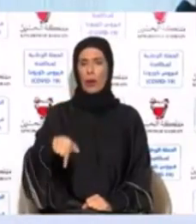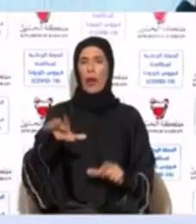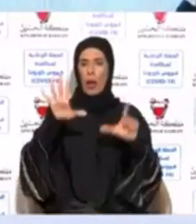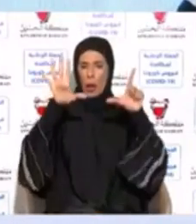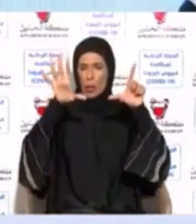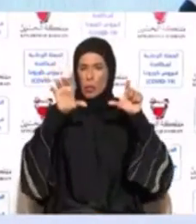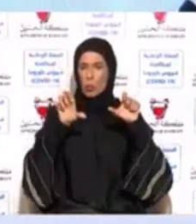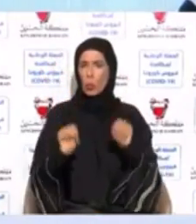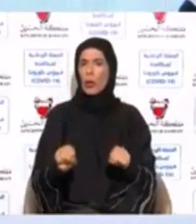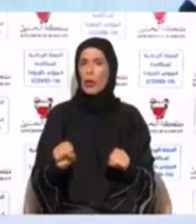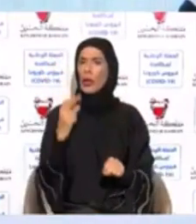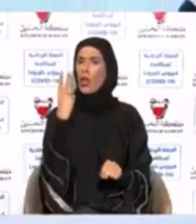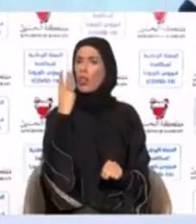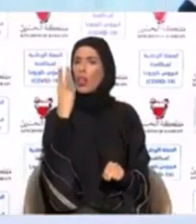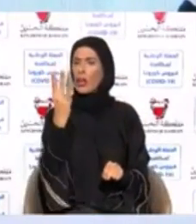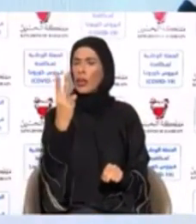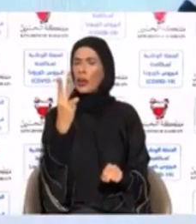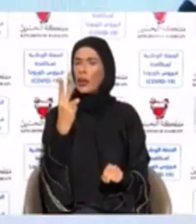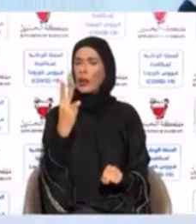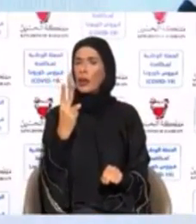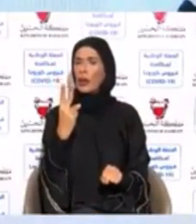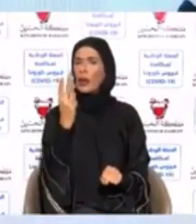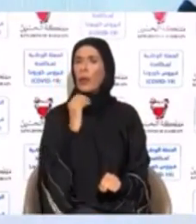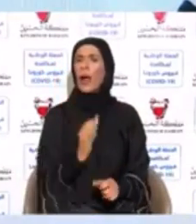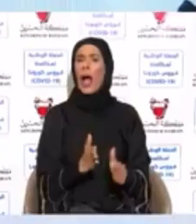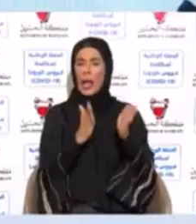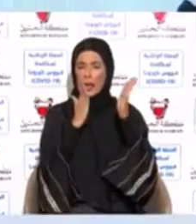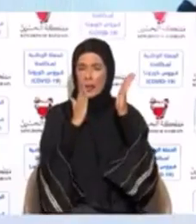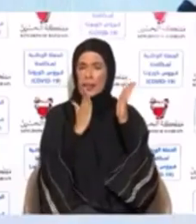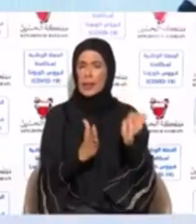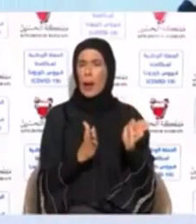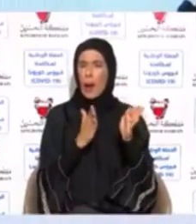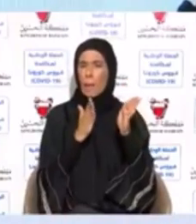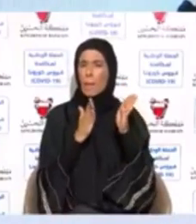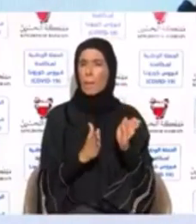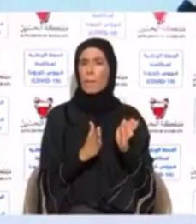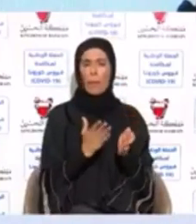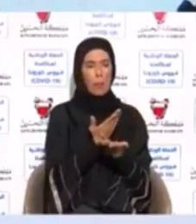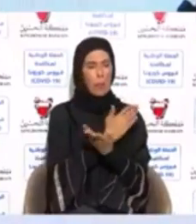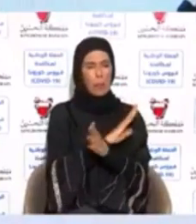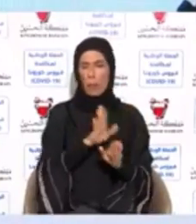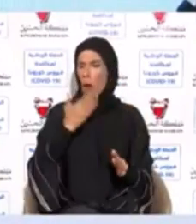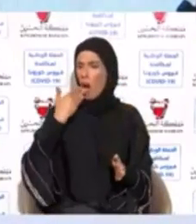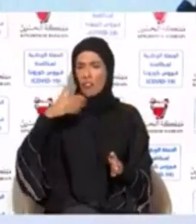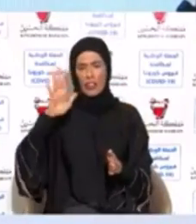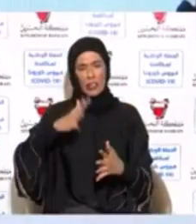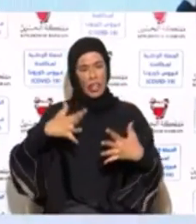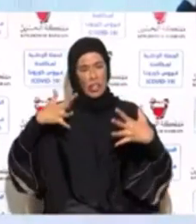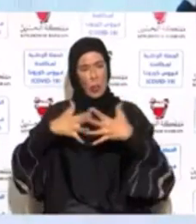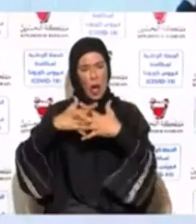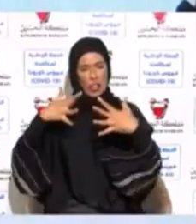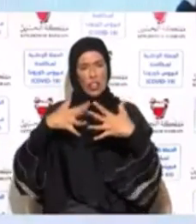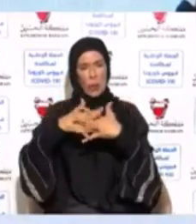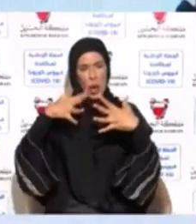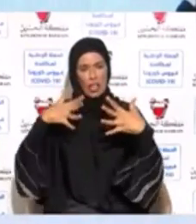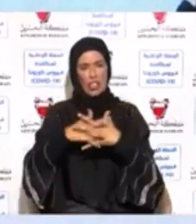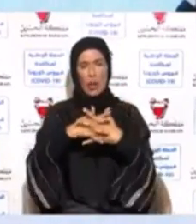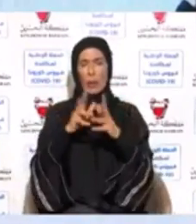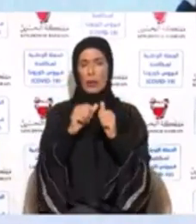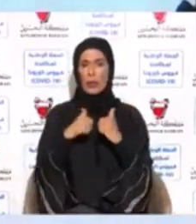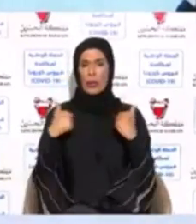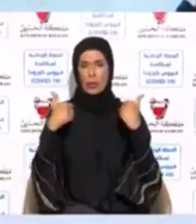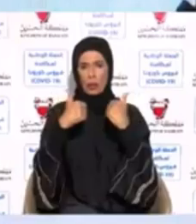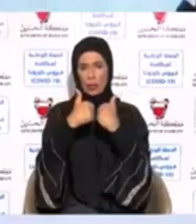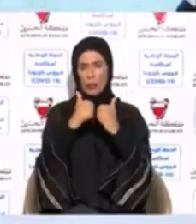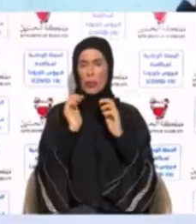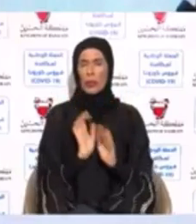الأسبوعين المقبلين بسبب هذه الزيادة في الأعداد الالتزام والامتناع تام عن التجمعات ما عدا الأسرية مثل